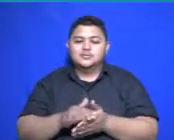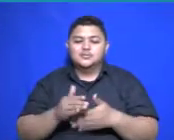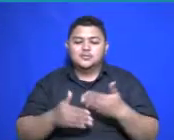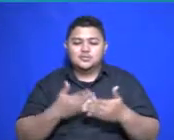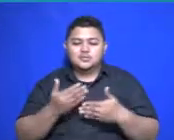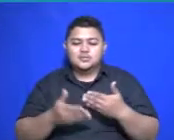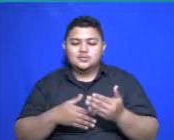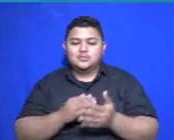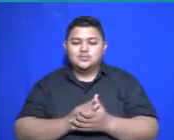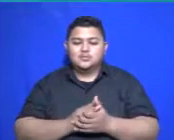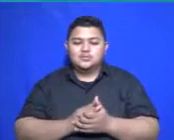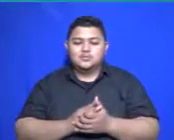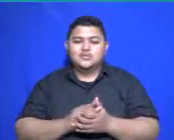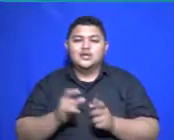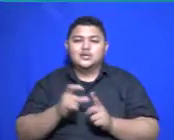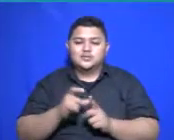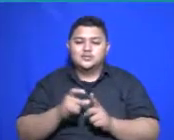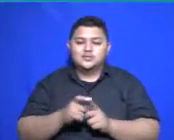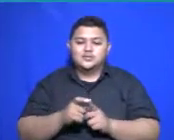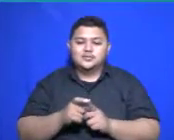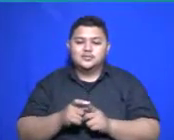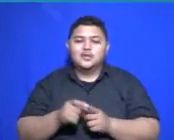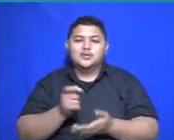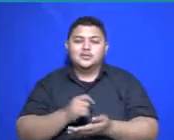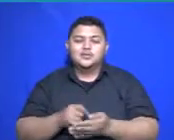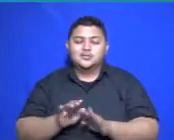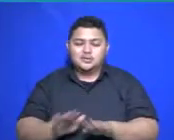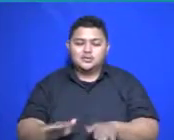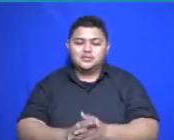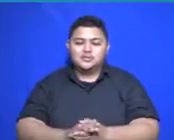nanti sampai bulan Desember administrasi selesai, dan